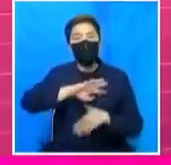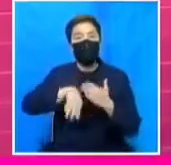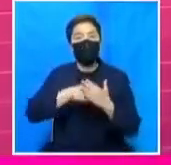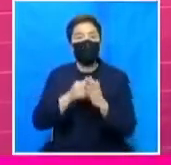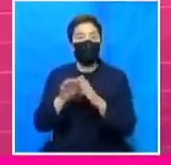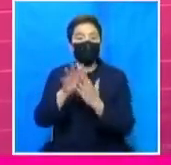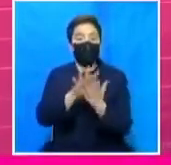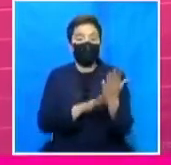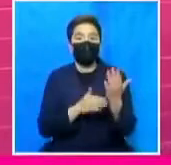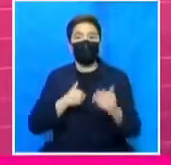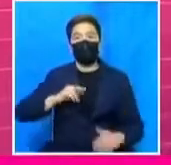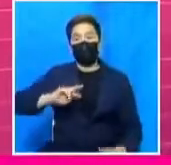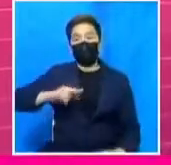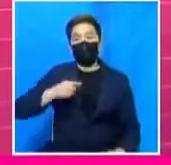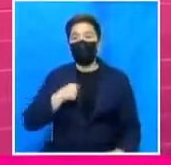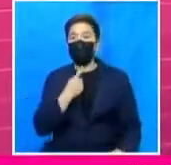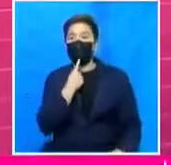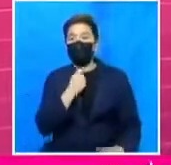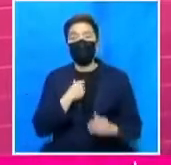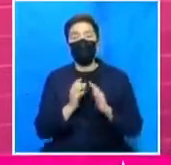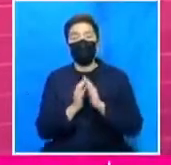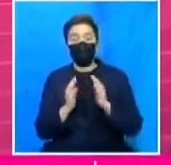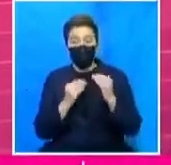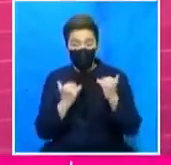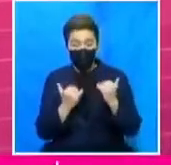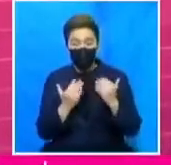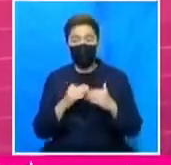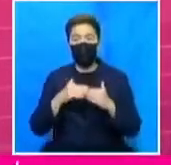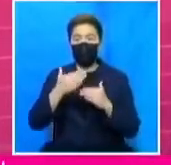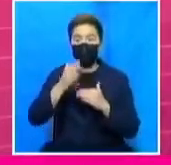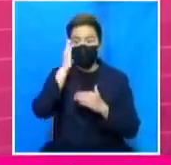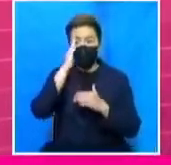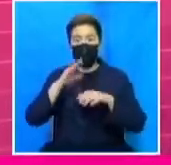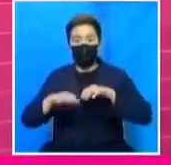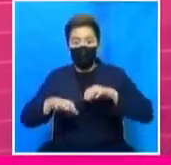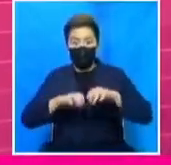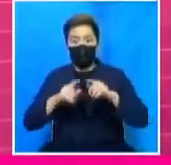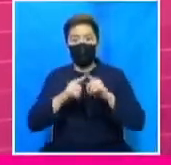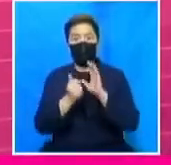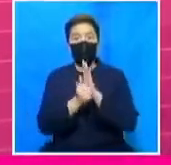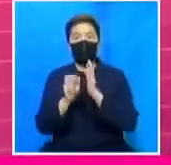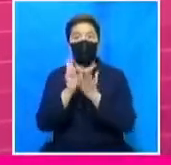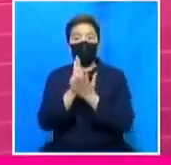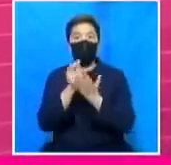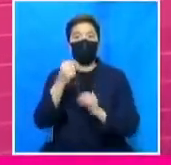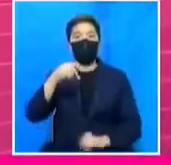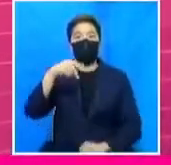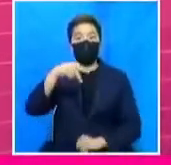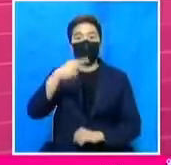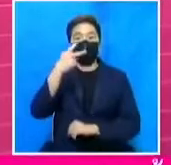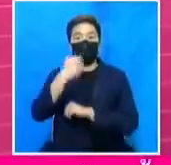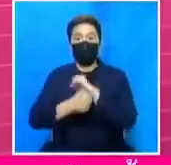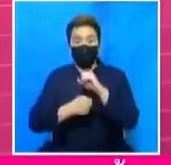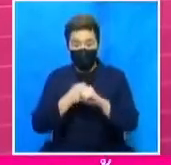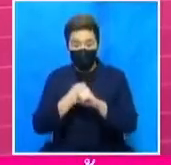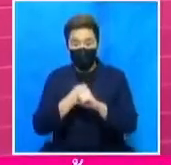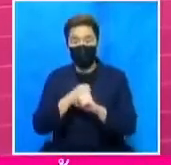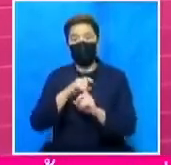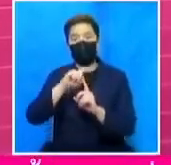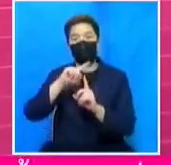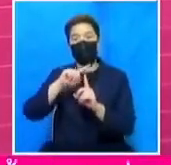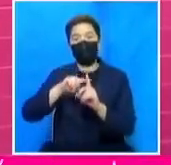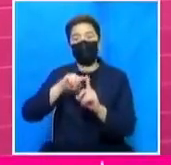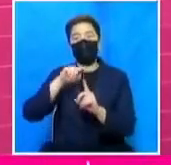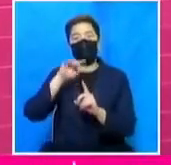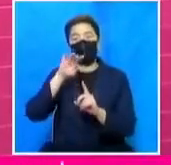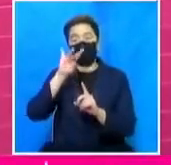ศและขอขอบคุณล่ามภาษามือด้วยค่ะครั้งต่อไปจะดำเนินการออกรางวัลสลากออมสินพิเศษ3ปีในวันอังคารที่